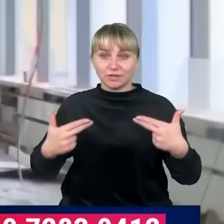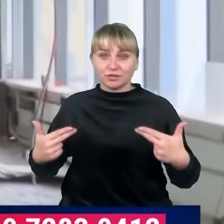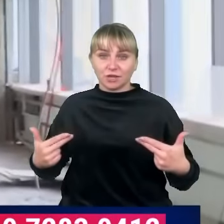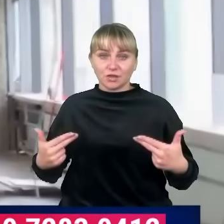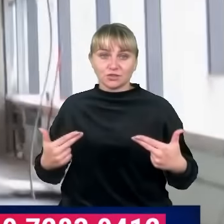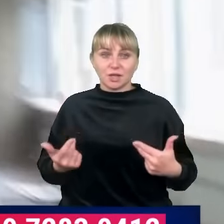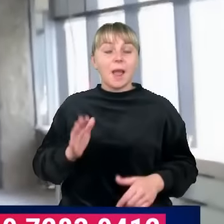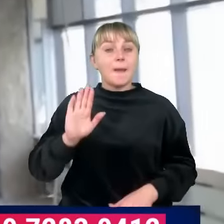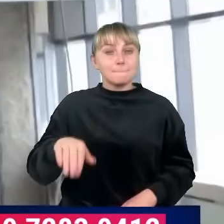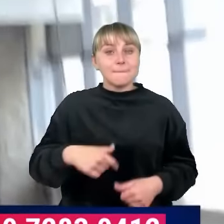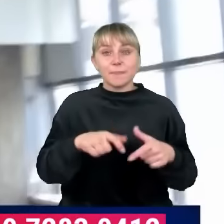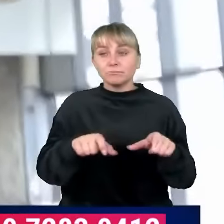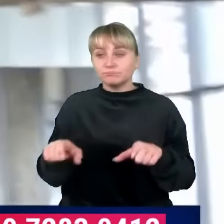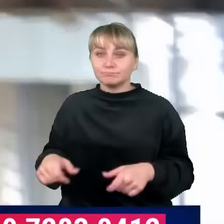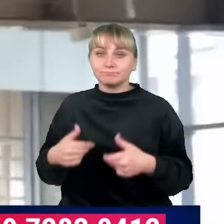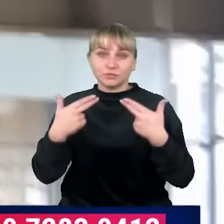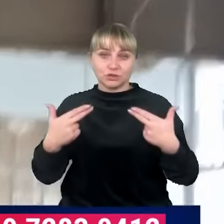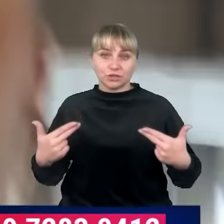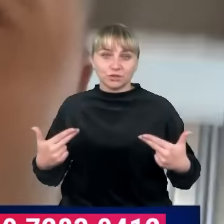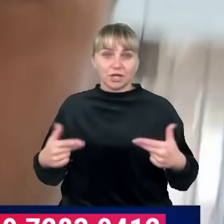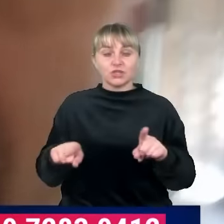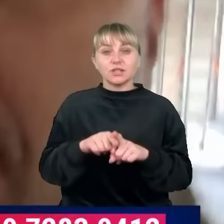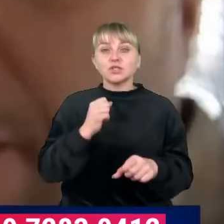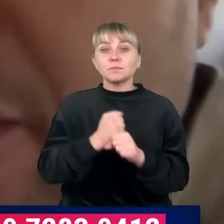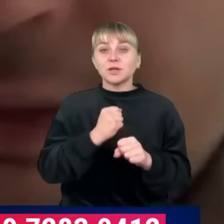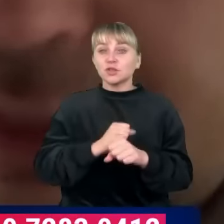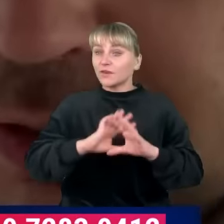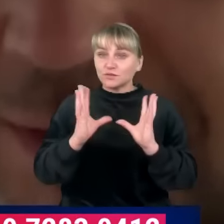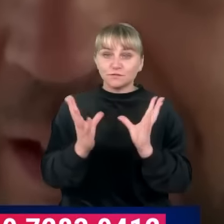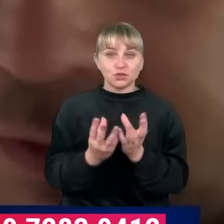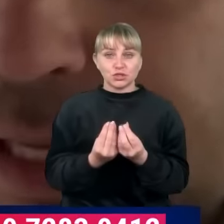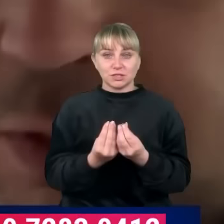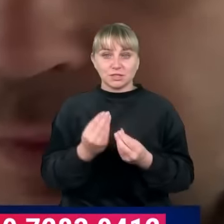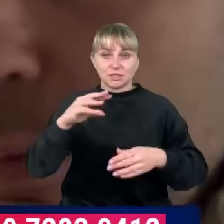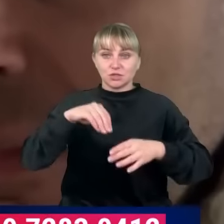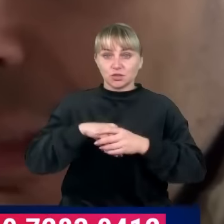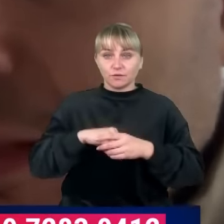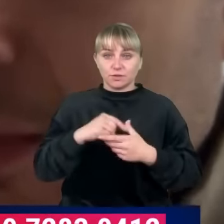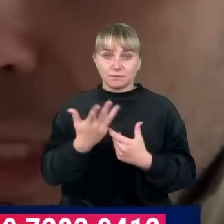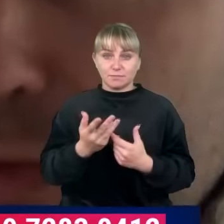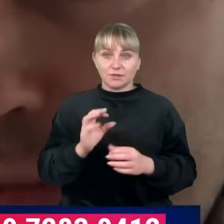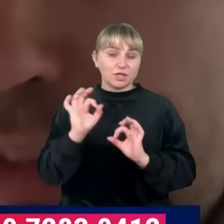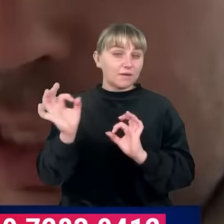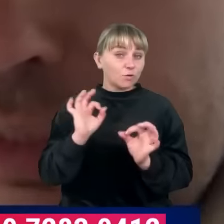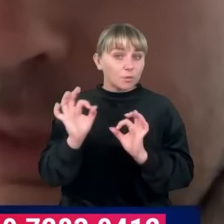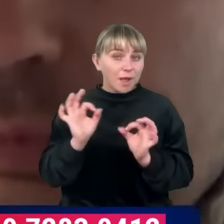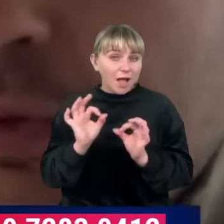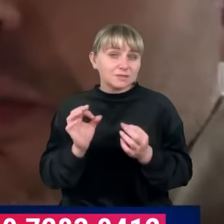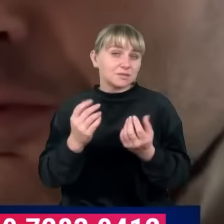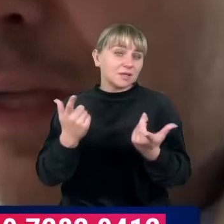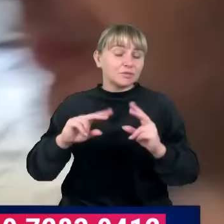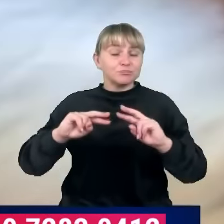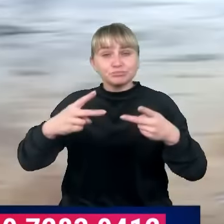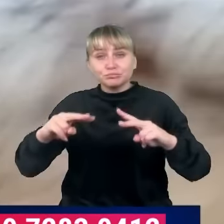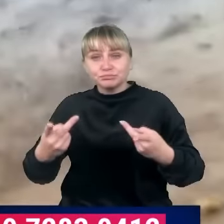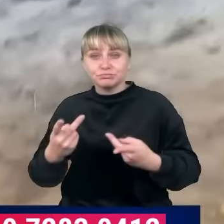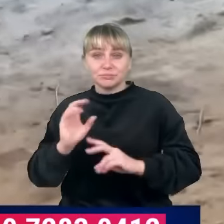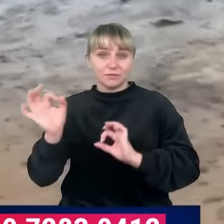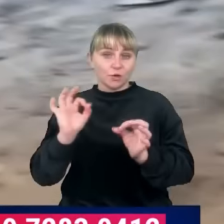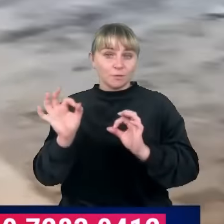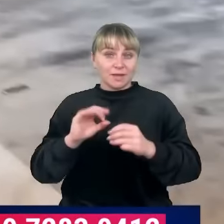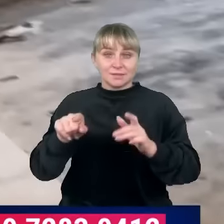siedzieli dziennikarze i tutaj pracować będą wszyscy ci, którzy pracować będą nad naszymi serwisami informacyjnymi, nad dostarczaniem, nad przygotowywaniem dla